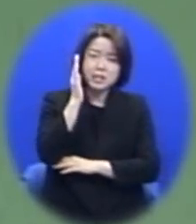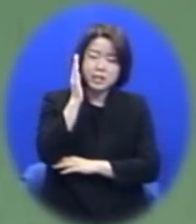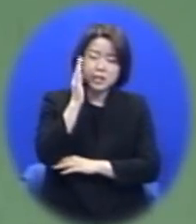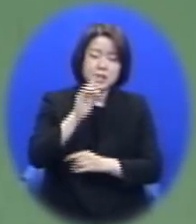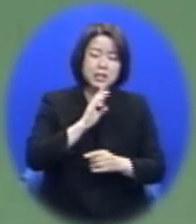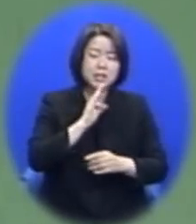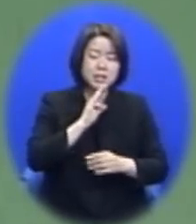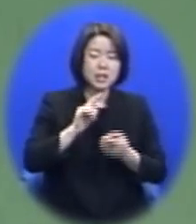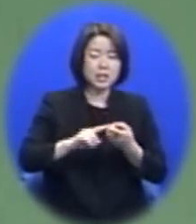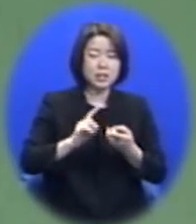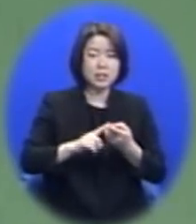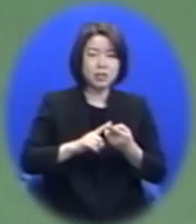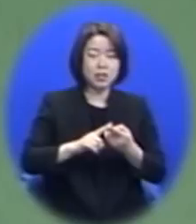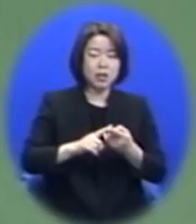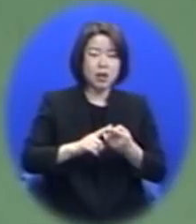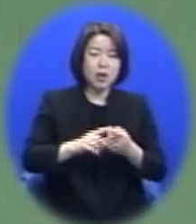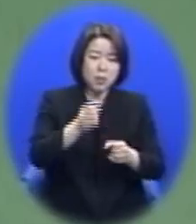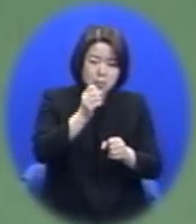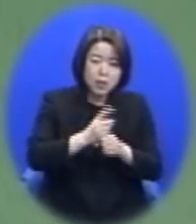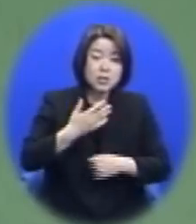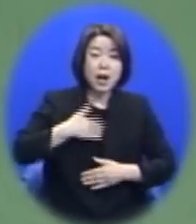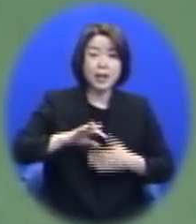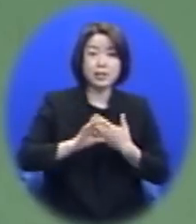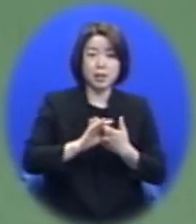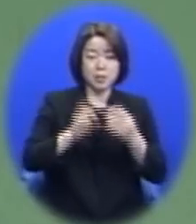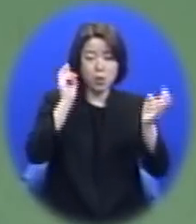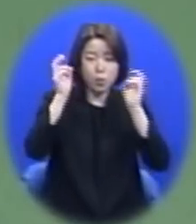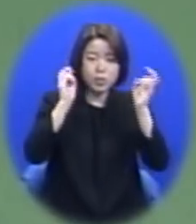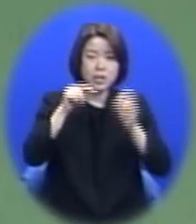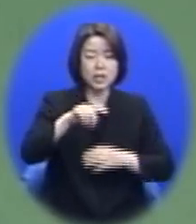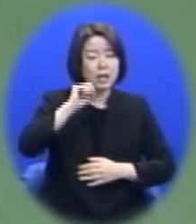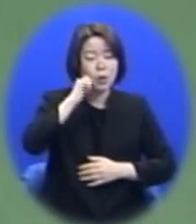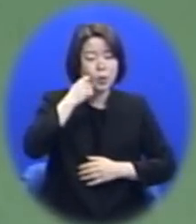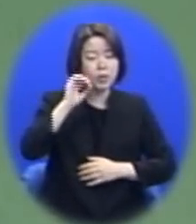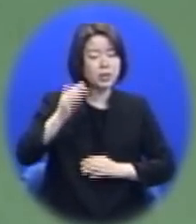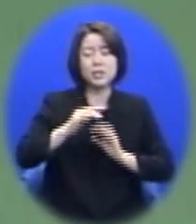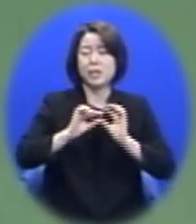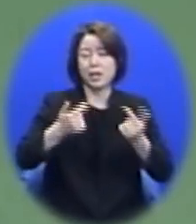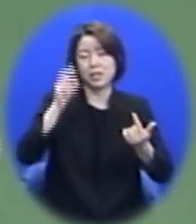알았다면 아마 회사가 이렇게 되지 않았을지도 모릅니다.